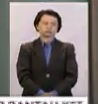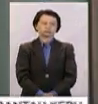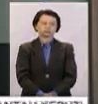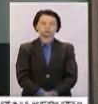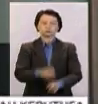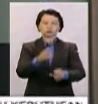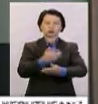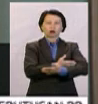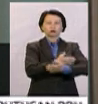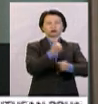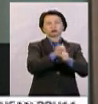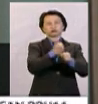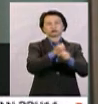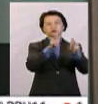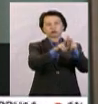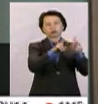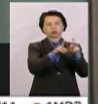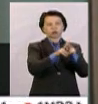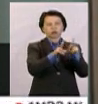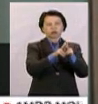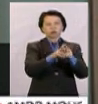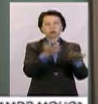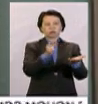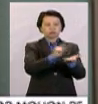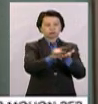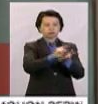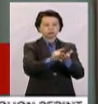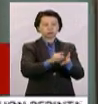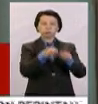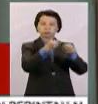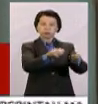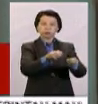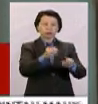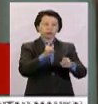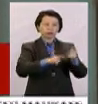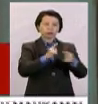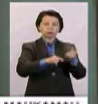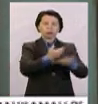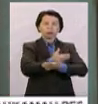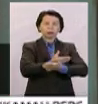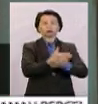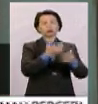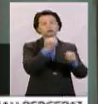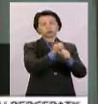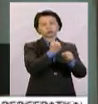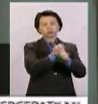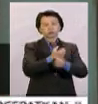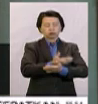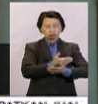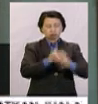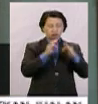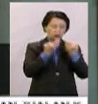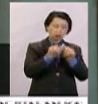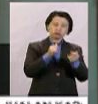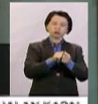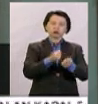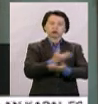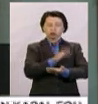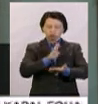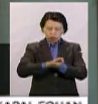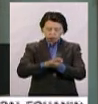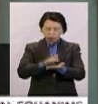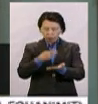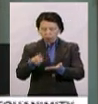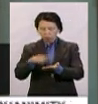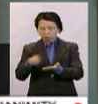kerja kampung ni bukan semua tentu kata income dia masuk direktori. Kadang-kadang dia mesti sesak mai anak sekolah dengan ujian. Bukan kurangnya kalau